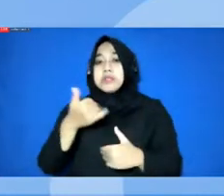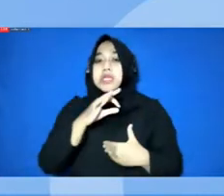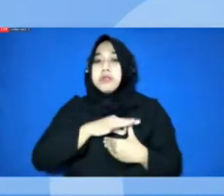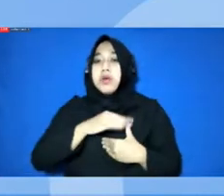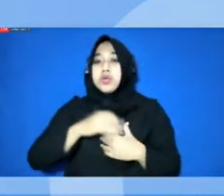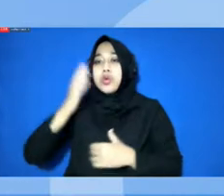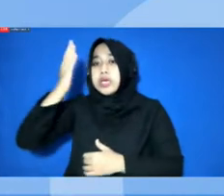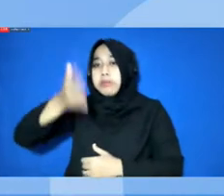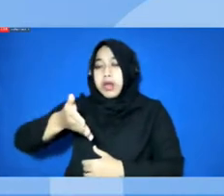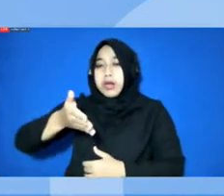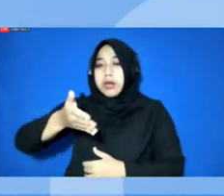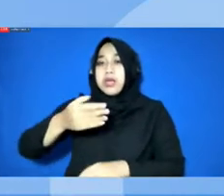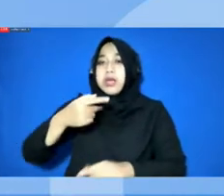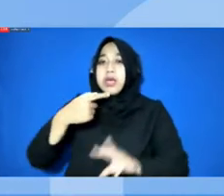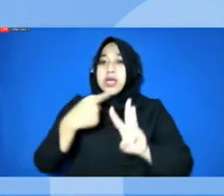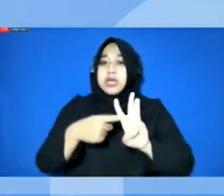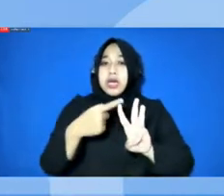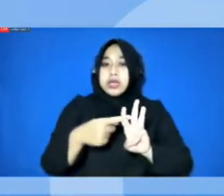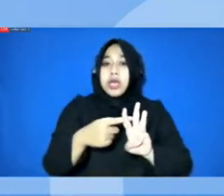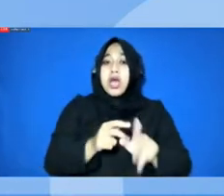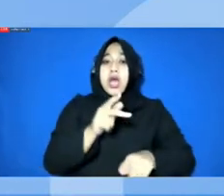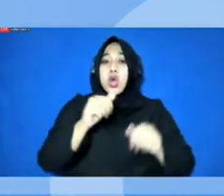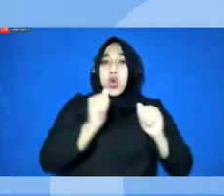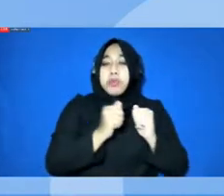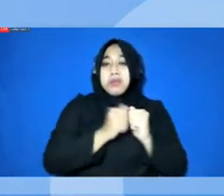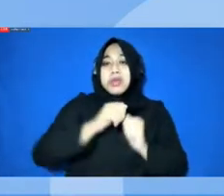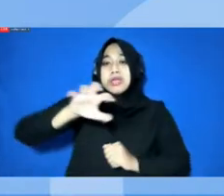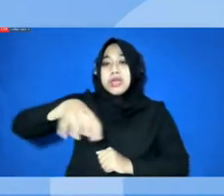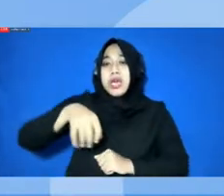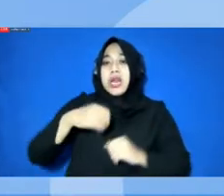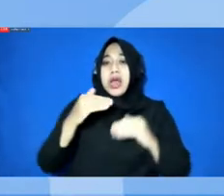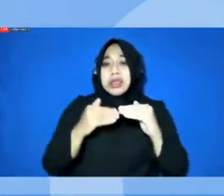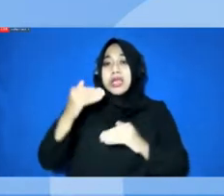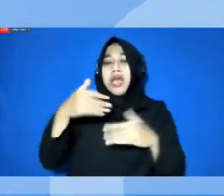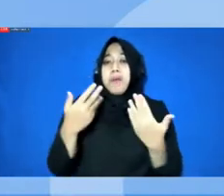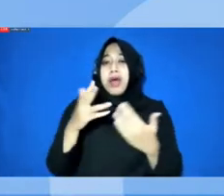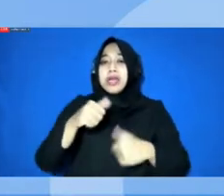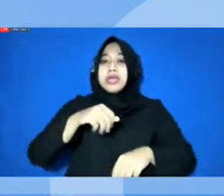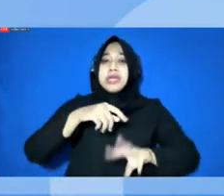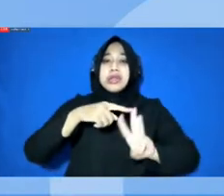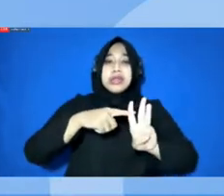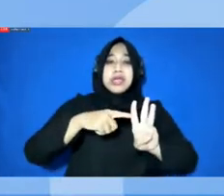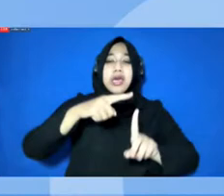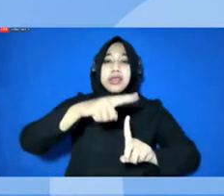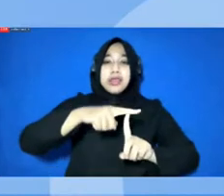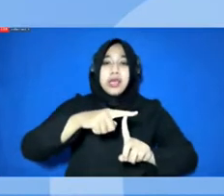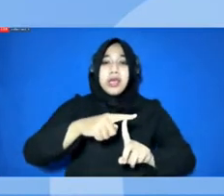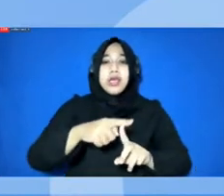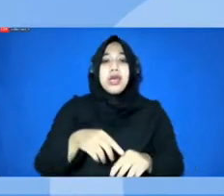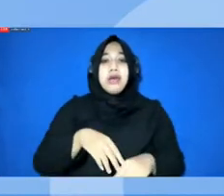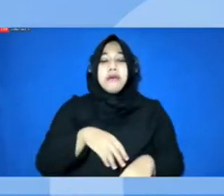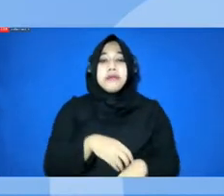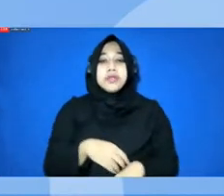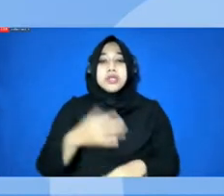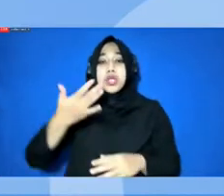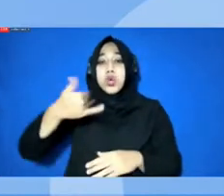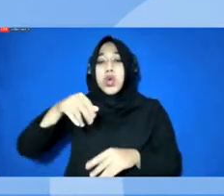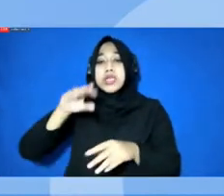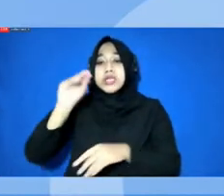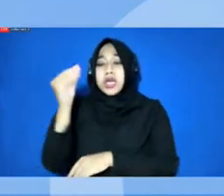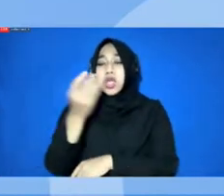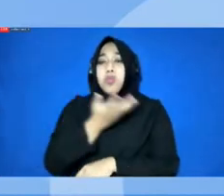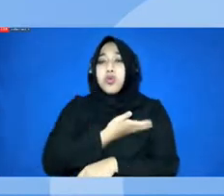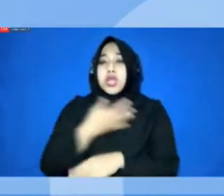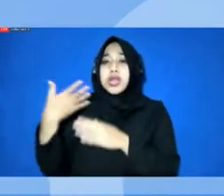depan. Yang ketiga, komitmen daerah sangat tinggi dalam 3T terutama. Pemda, apalagi kabupaten kota di luar DKI, itu punya tanggung jawab